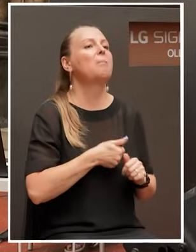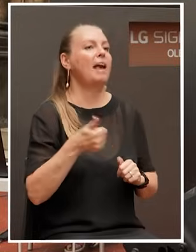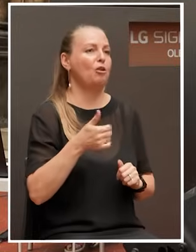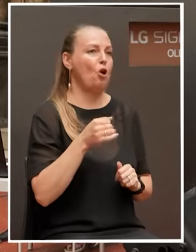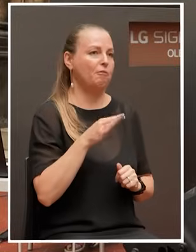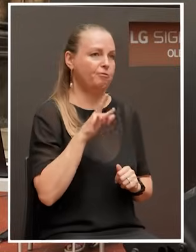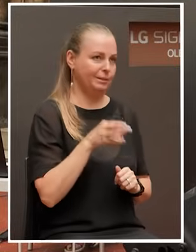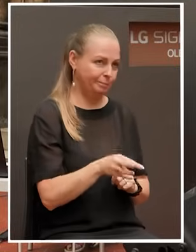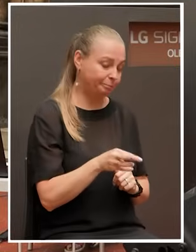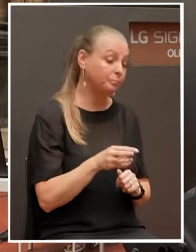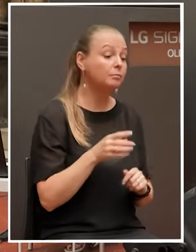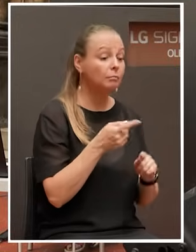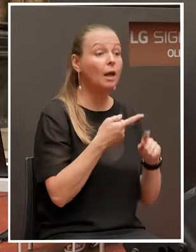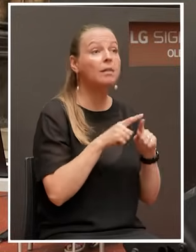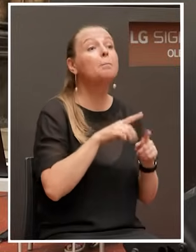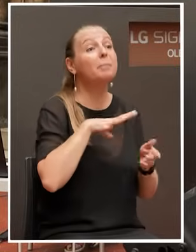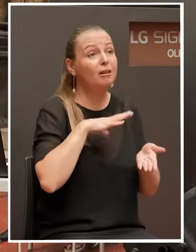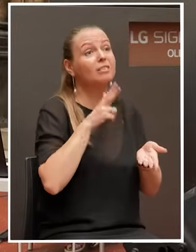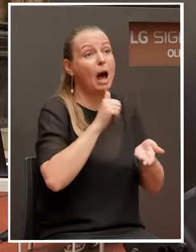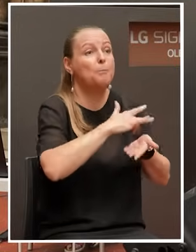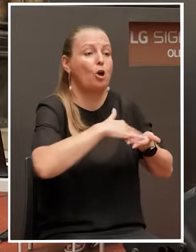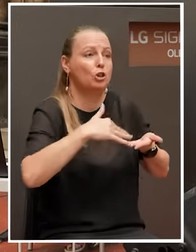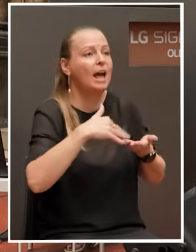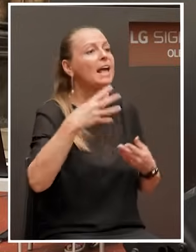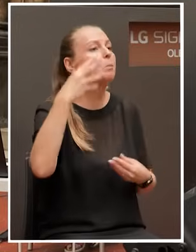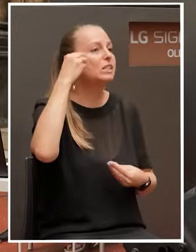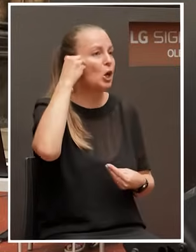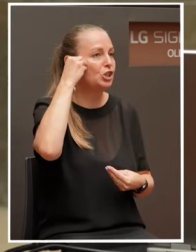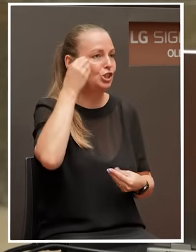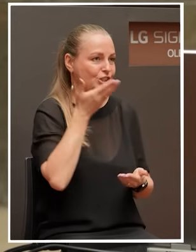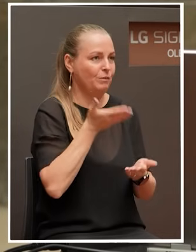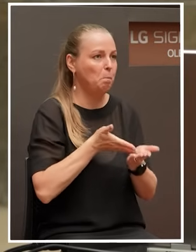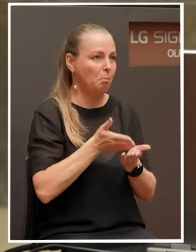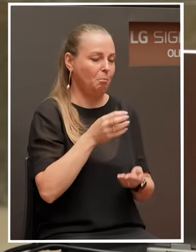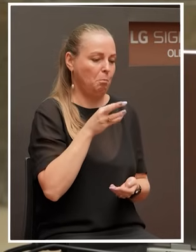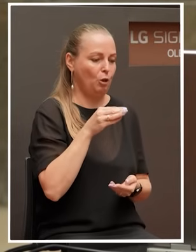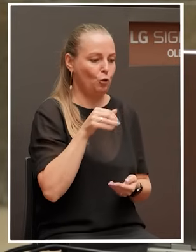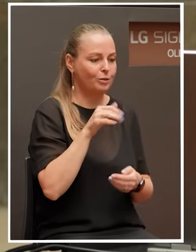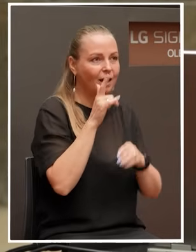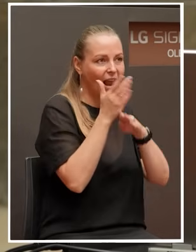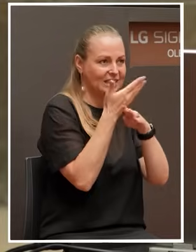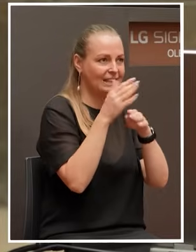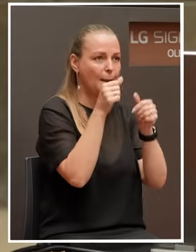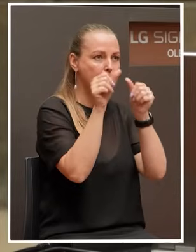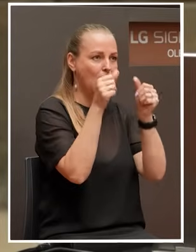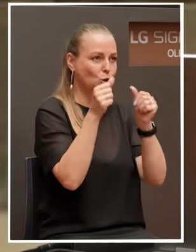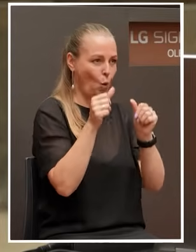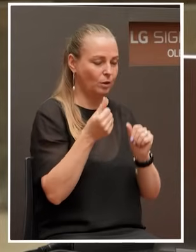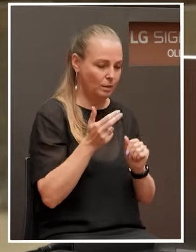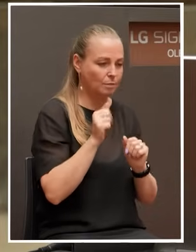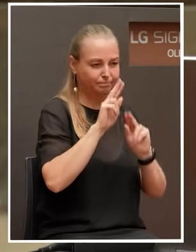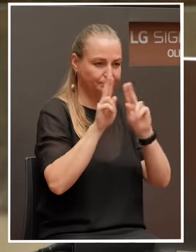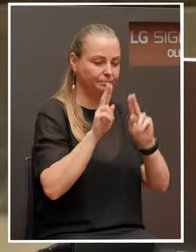продолжением импрессионистического метода раздельного мазка. А с другой